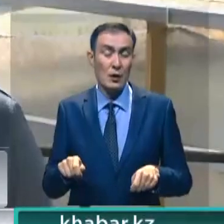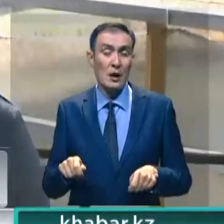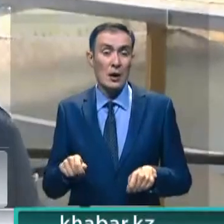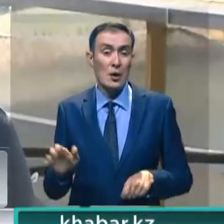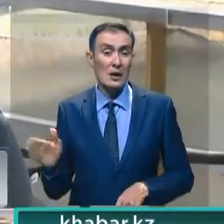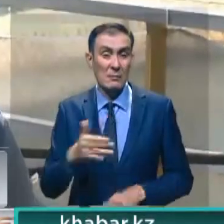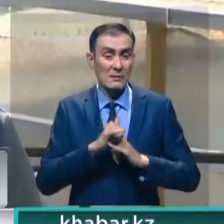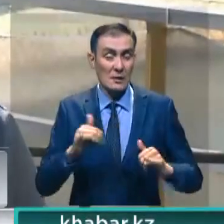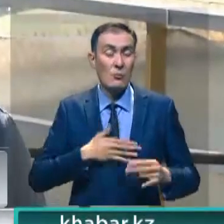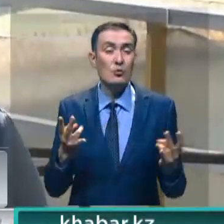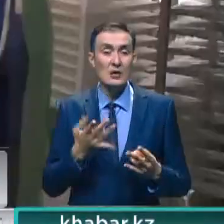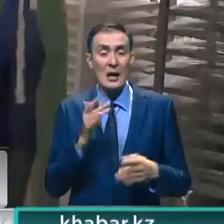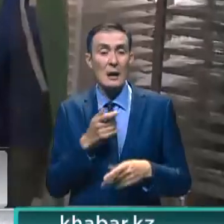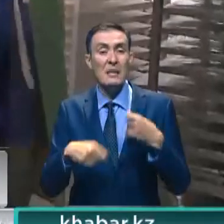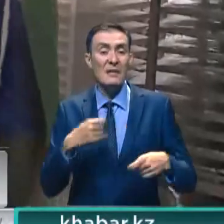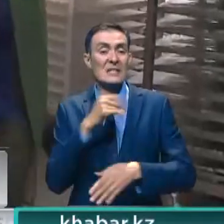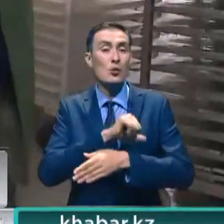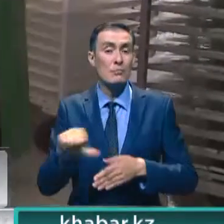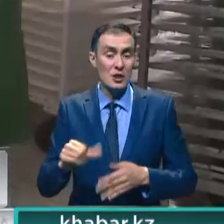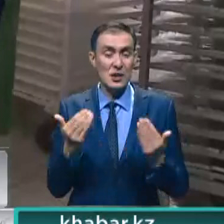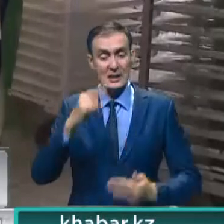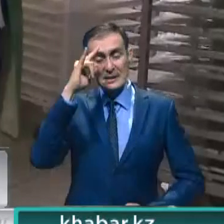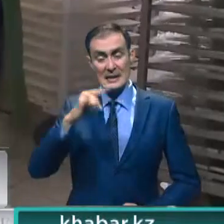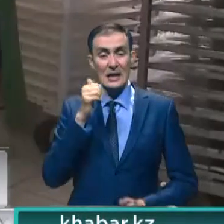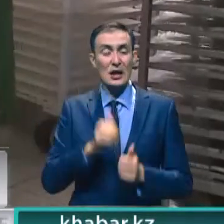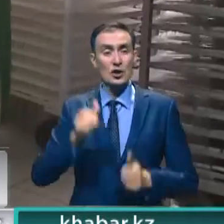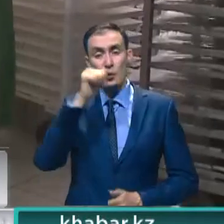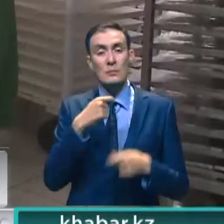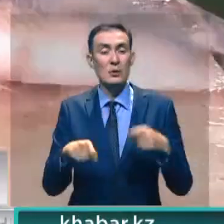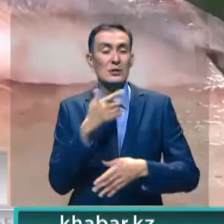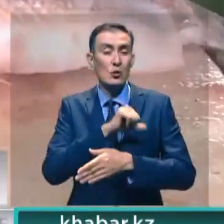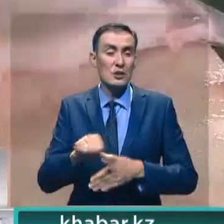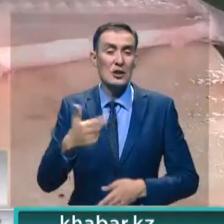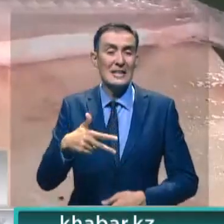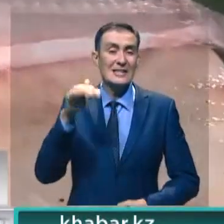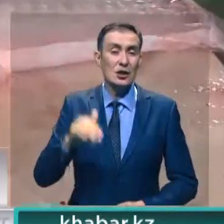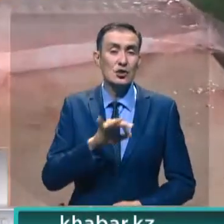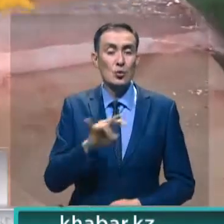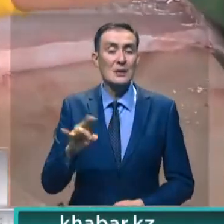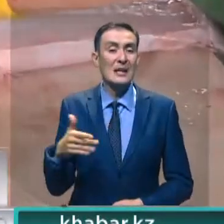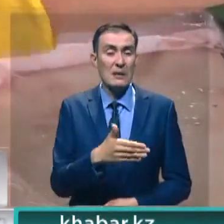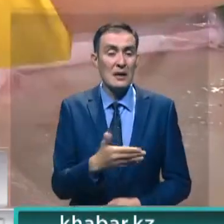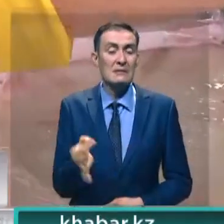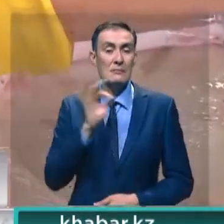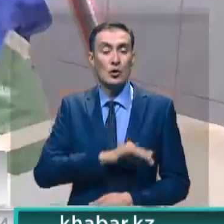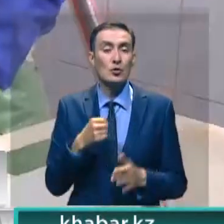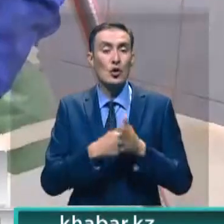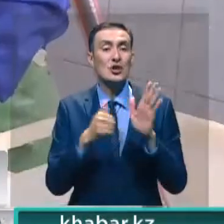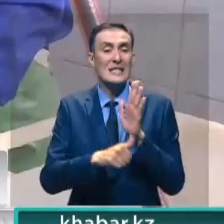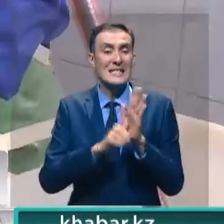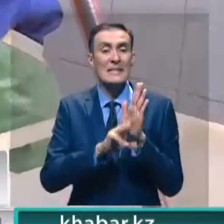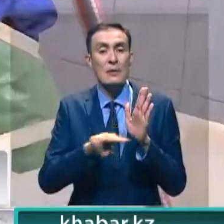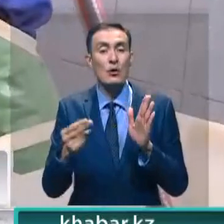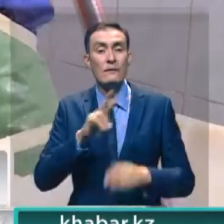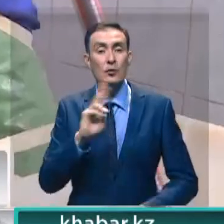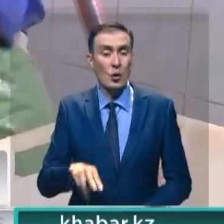нам в любом случае нужно экспортировать. Сегодня Казахстан ежегодно экспортирует до 30 тысяч тонн рыбы, получая за это до 60